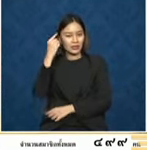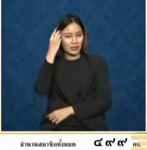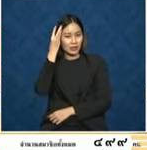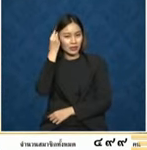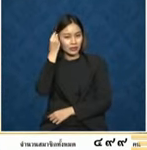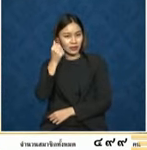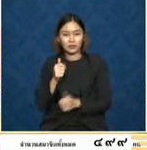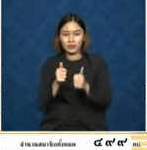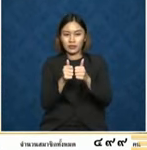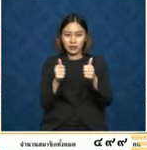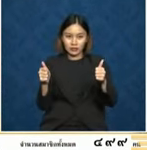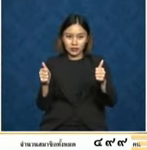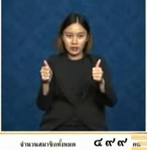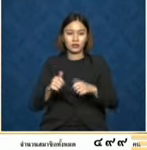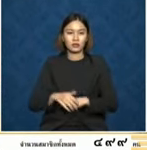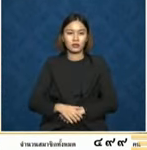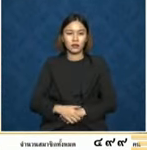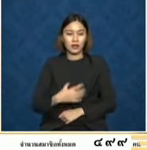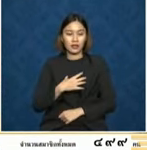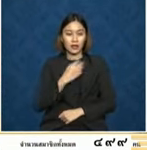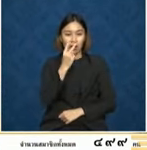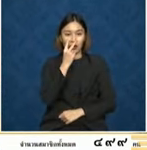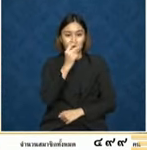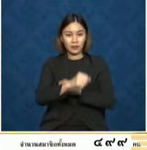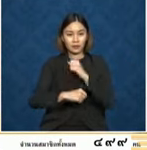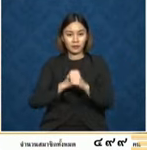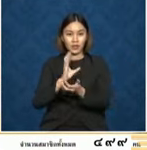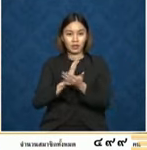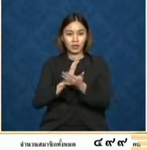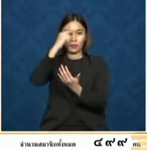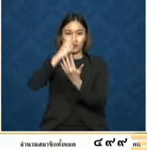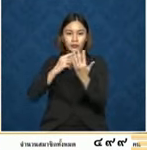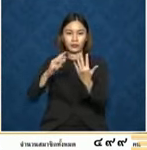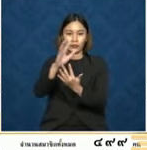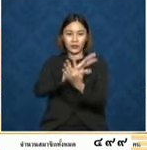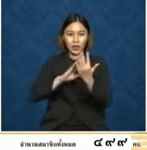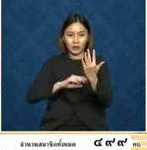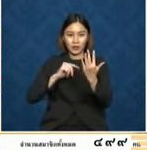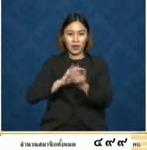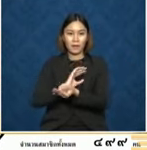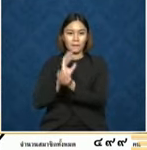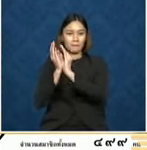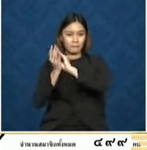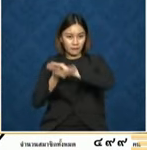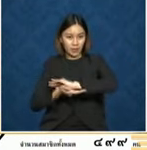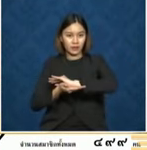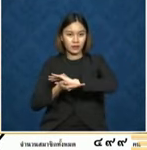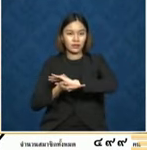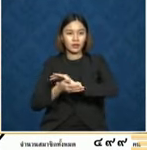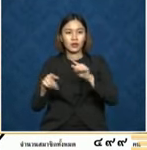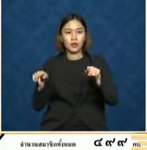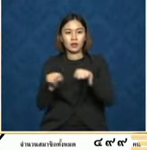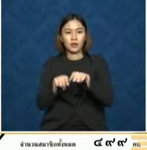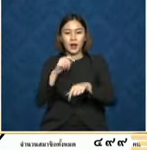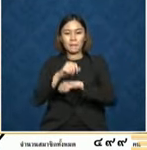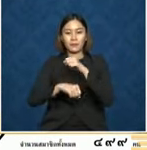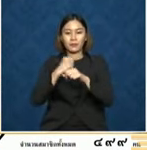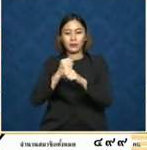ของท่านที่ดีเป็นอย่างยิ่งอยากจะเห็นปีงบประมาณของประเทศไทยเนี่ยนะครับเปลี่ยนแปลงสะท้อนเหมือนกับปี